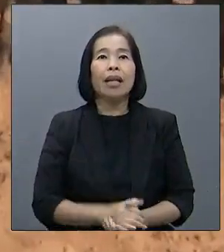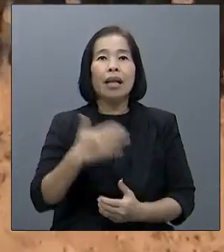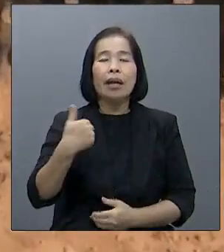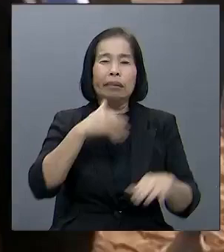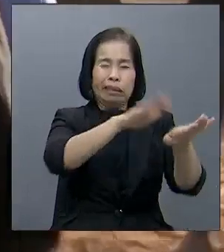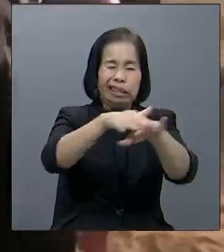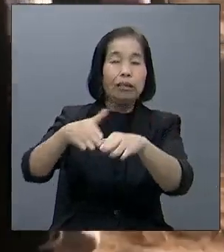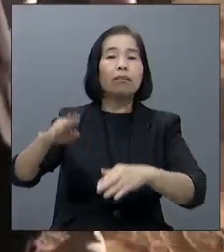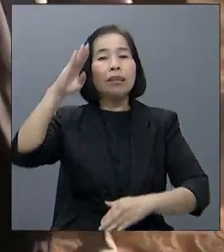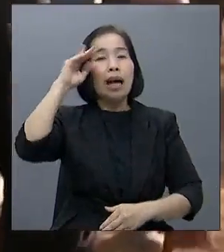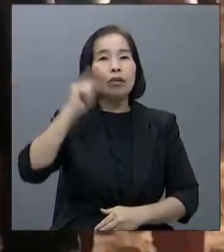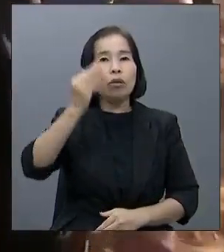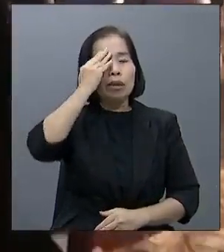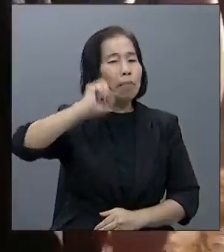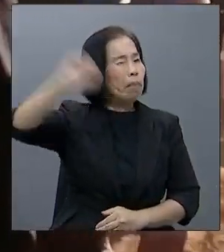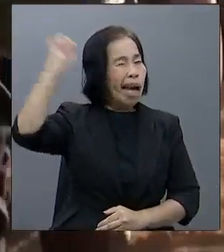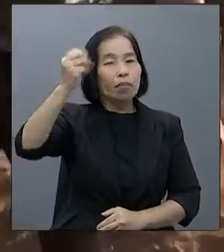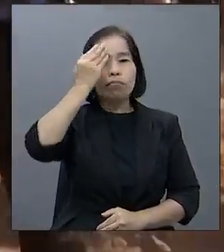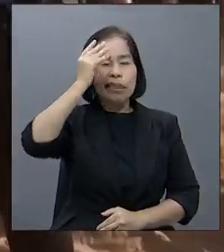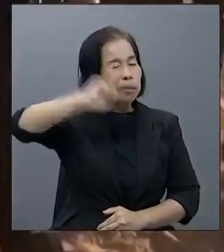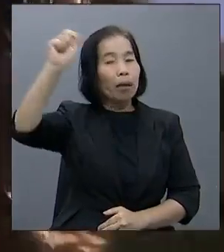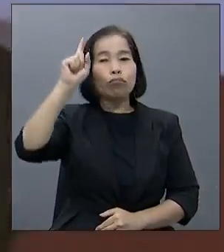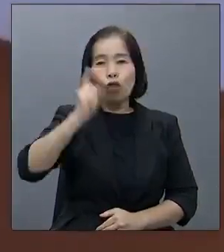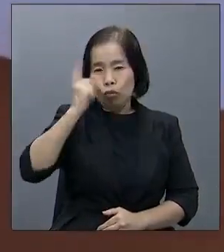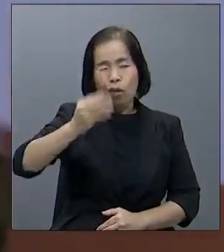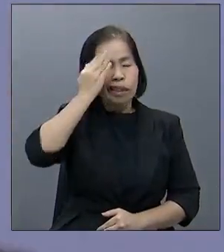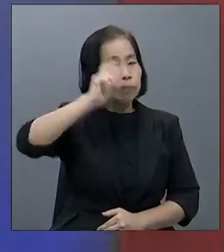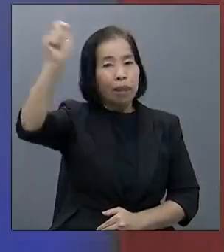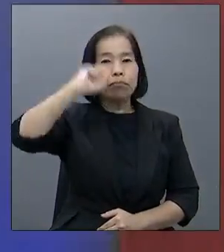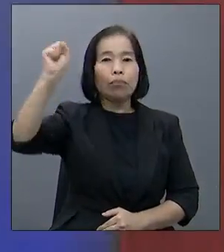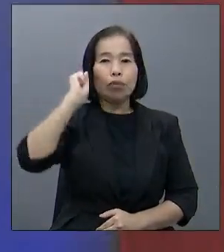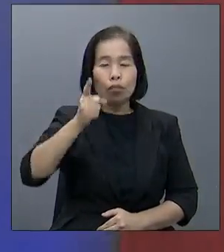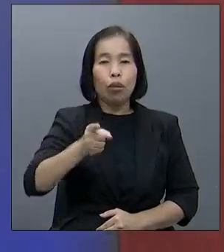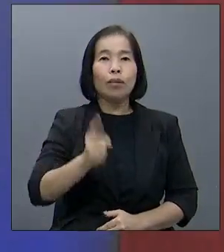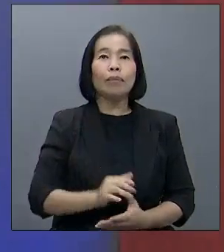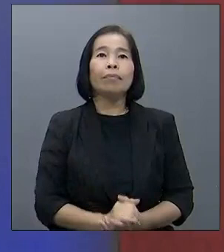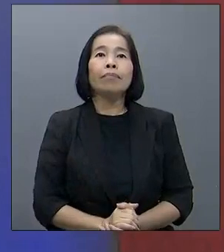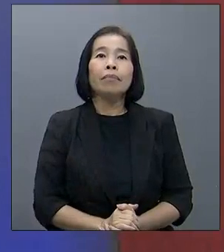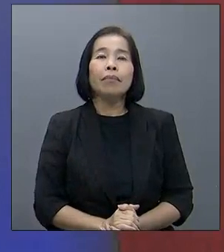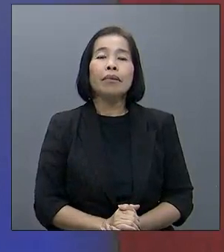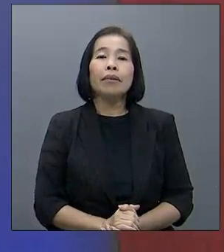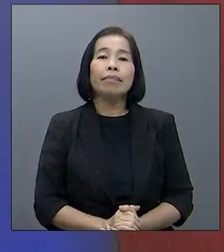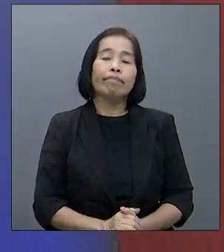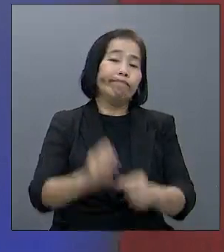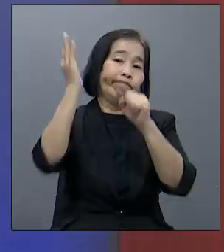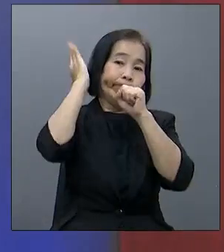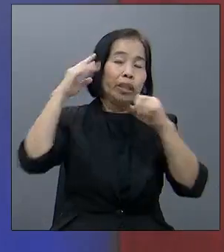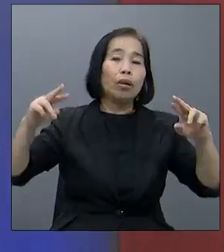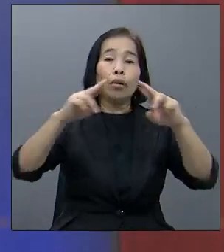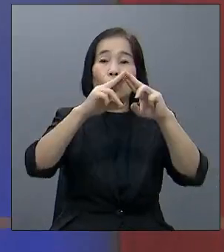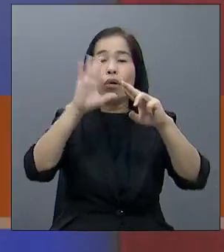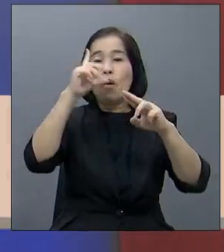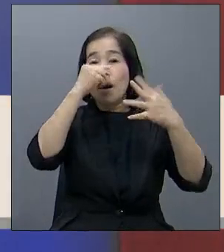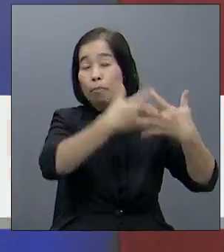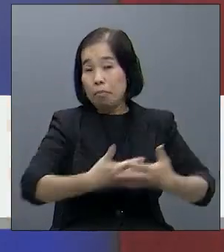ใจว่าอิสราเอลจะชนะในศึกครั้งนี้อย่างแน่นอนขณะที่โฆษกกระทรวงกลาโหมสหรัฐเปิดเผยนะคะว่า